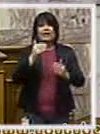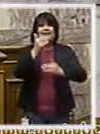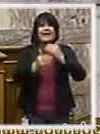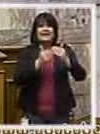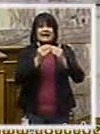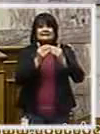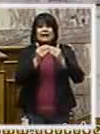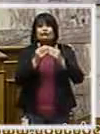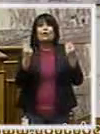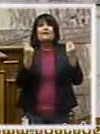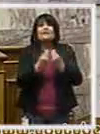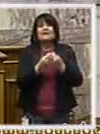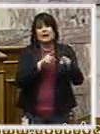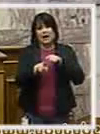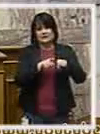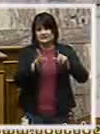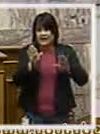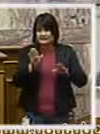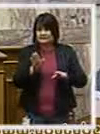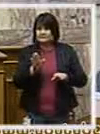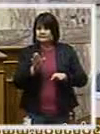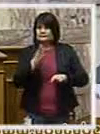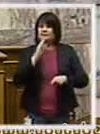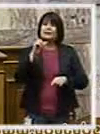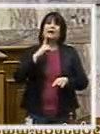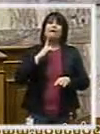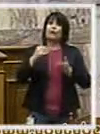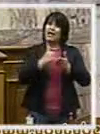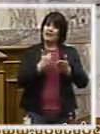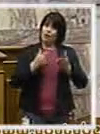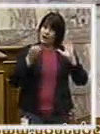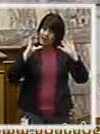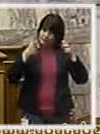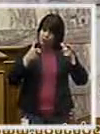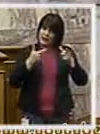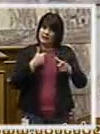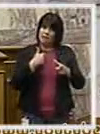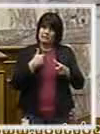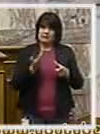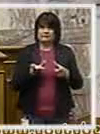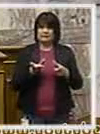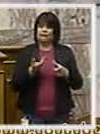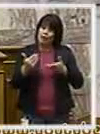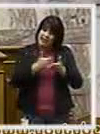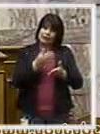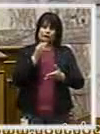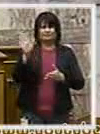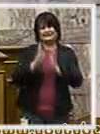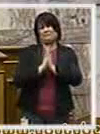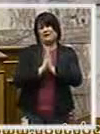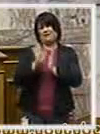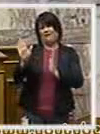αυτής. Κύριε Μαρκόπουλε, με όλη την εκτίμηση που έχω απέναντί σας, σας παρακαλώ, κύριε Μαρκόπουλε, σας